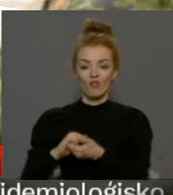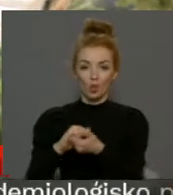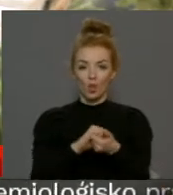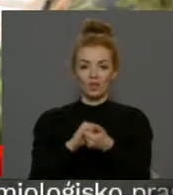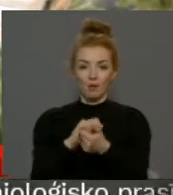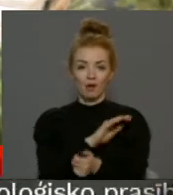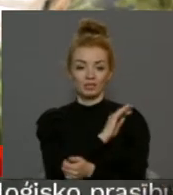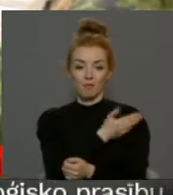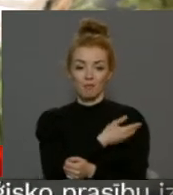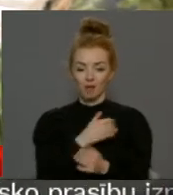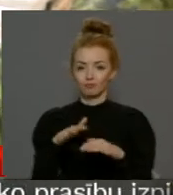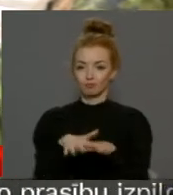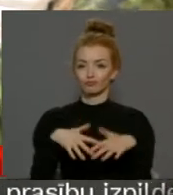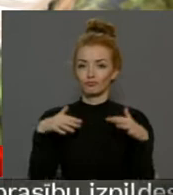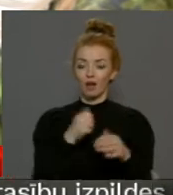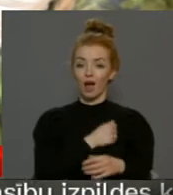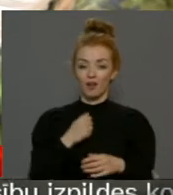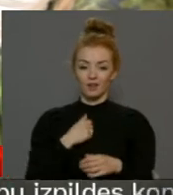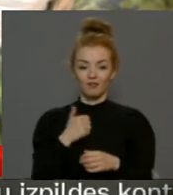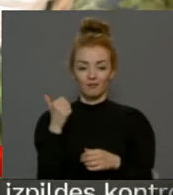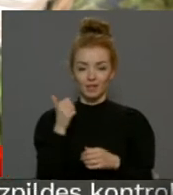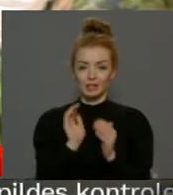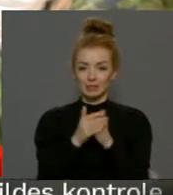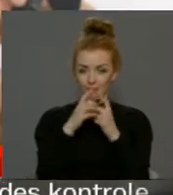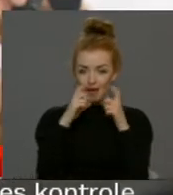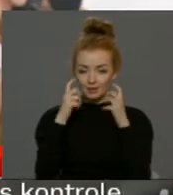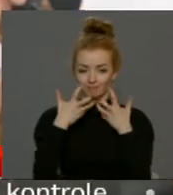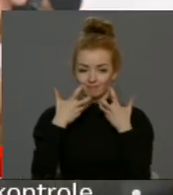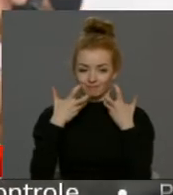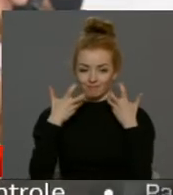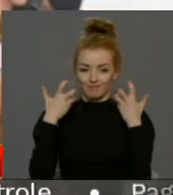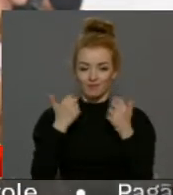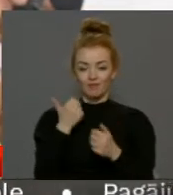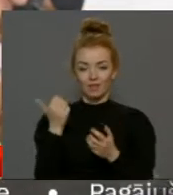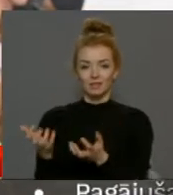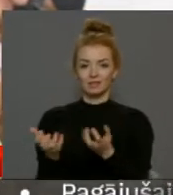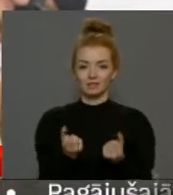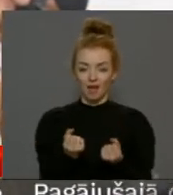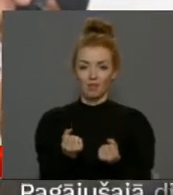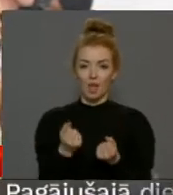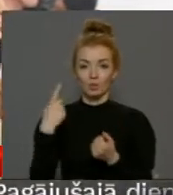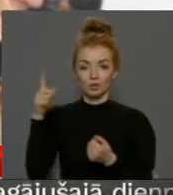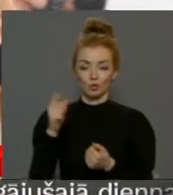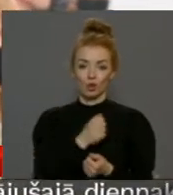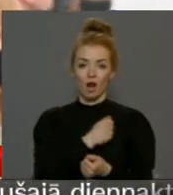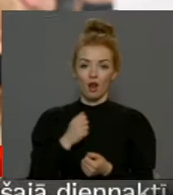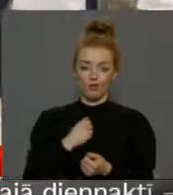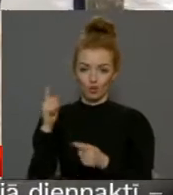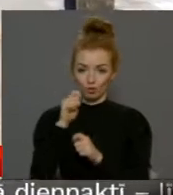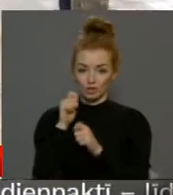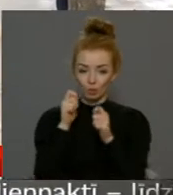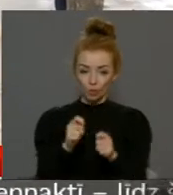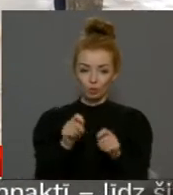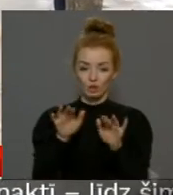spēks pulcējās karavīri, kas smaidu slēp zem maskas. Viņi saņem savu biedru, citu karavīru ziedotus